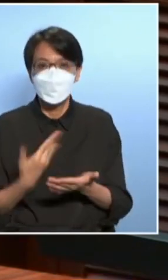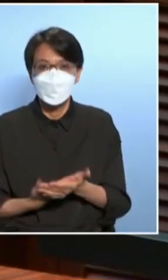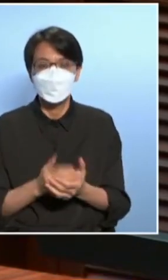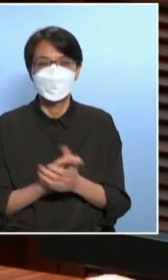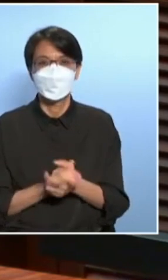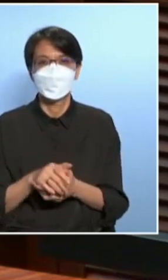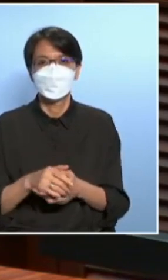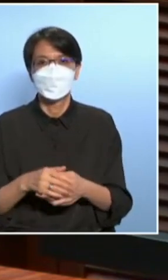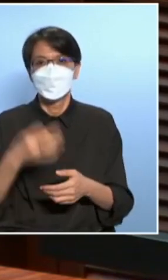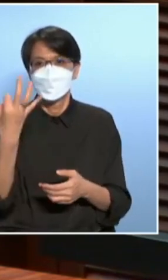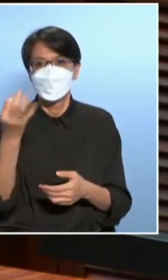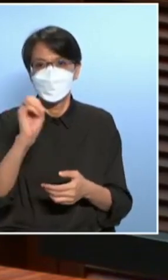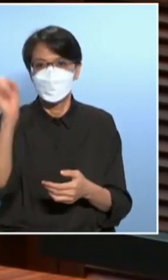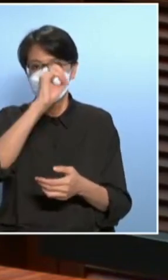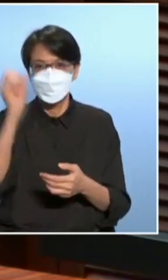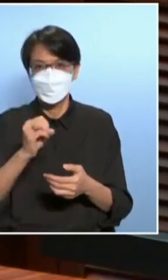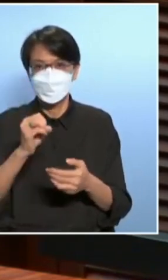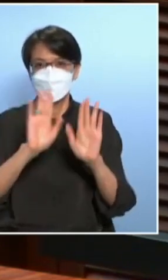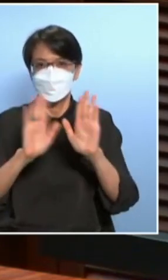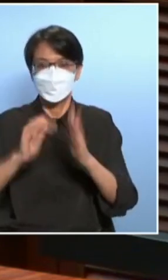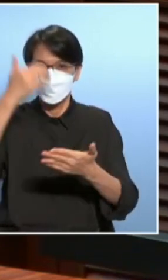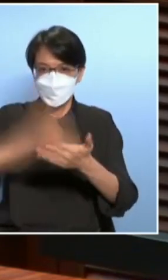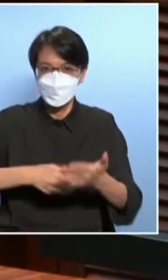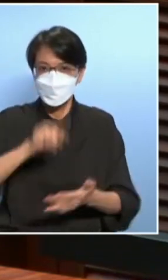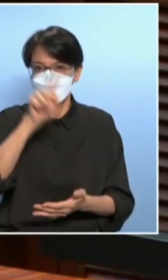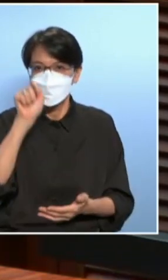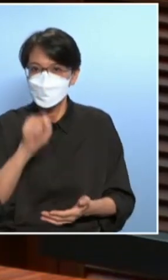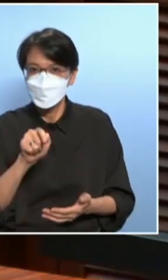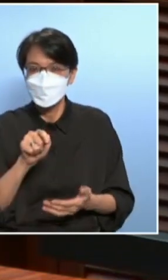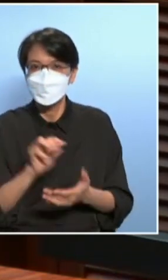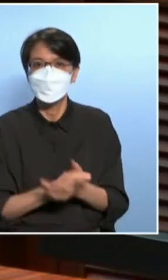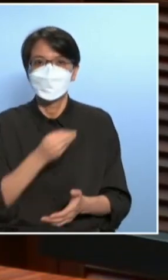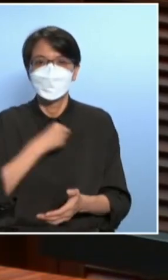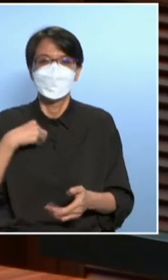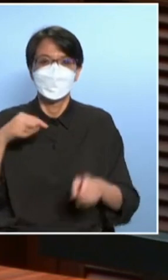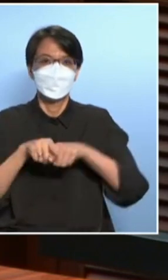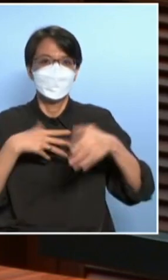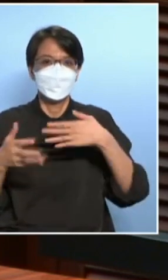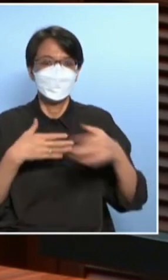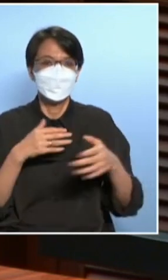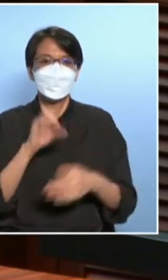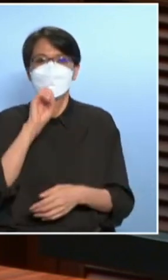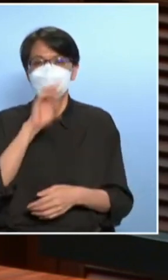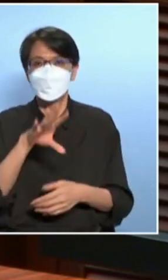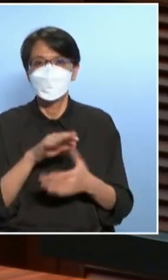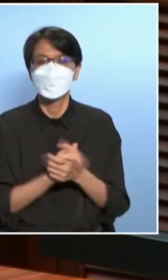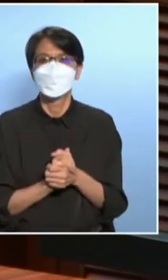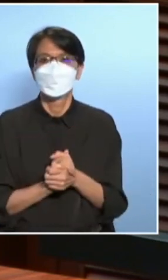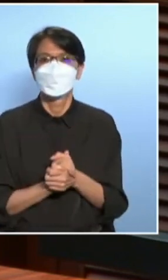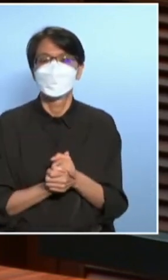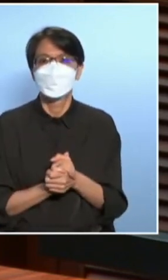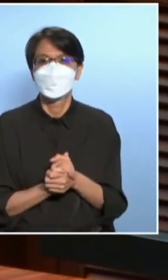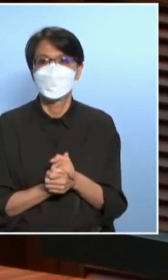減30%嘅服務咧？咁樣咁同埋咧都係收到一啲醫護人嘅意思，即係或者佢哋嘅意見咧，